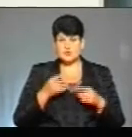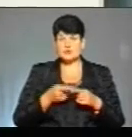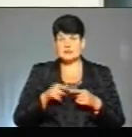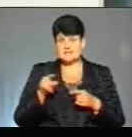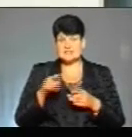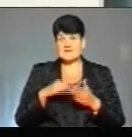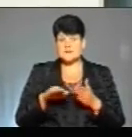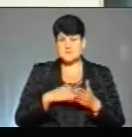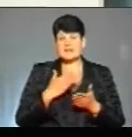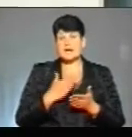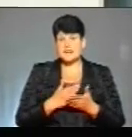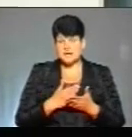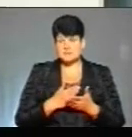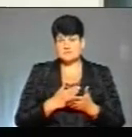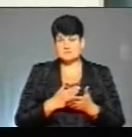ця відміна є,